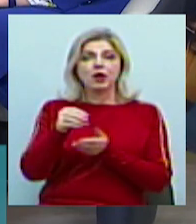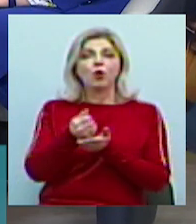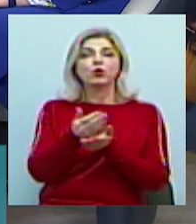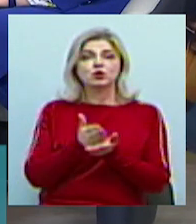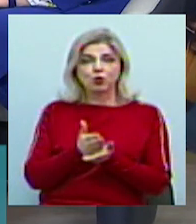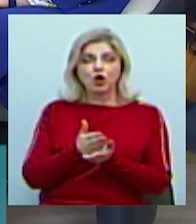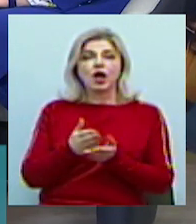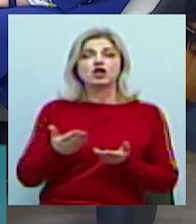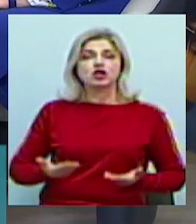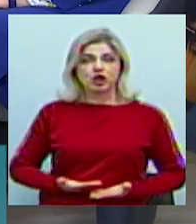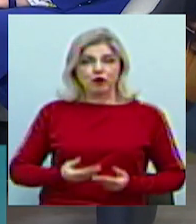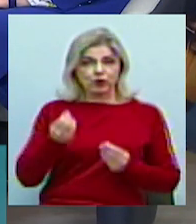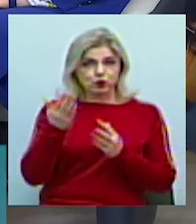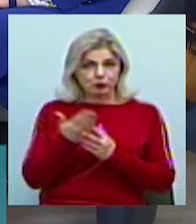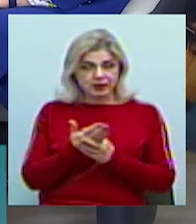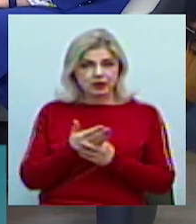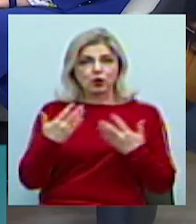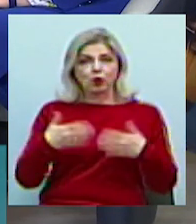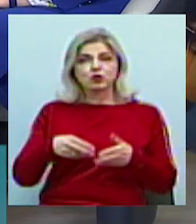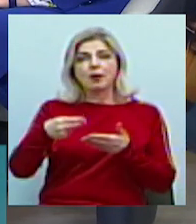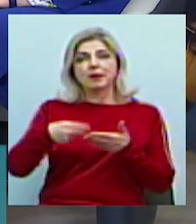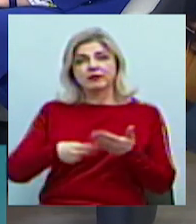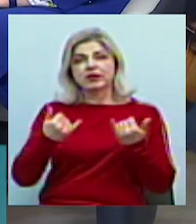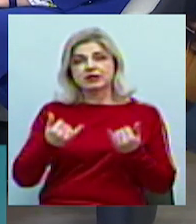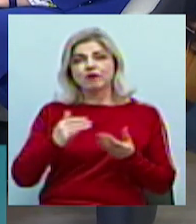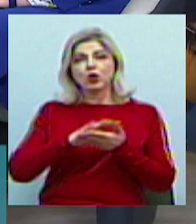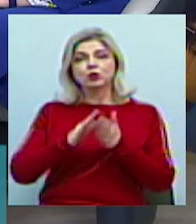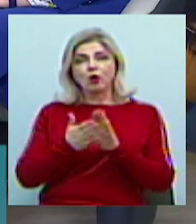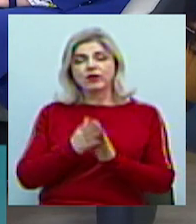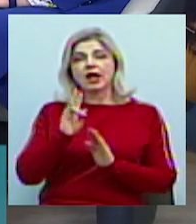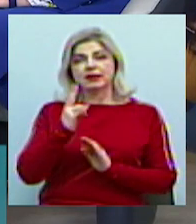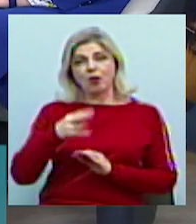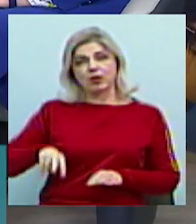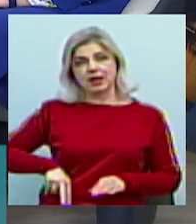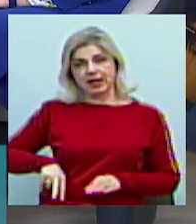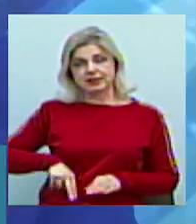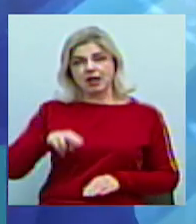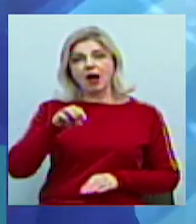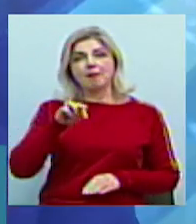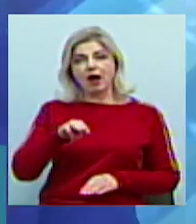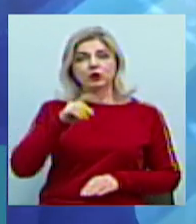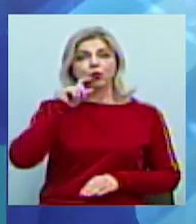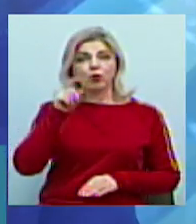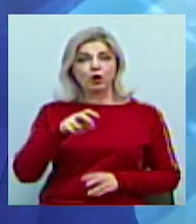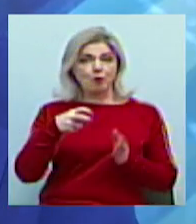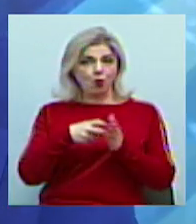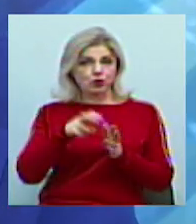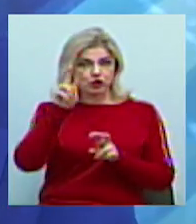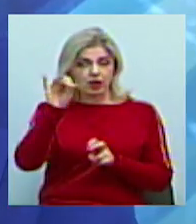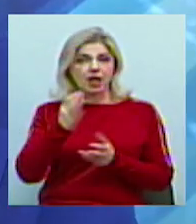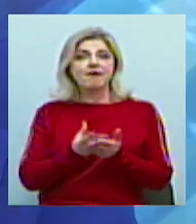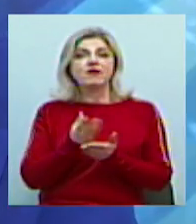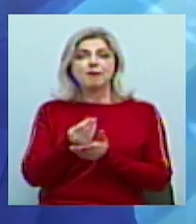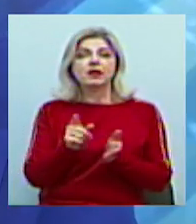субсидій додатково. Вже підписали сьогодні ми договір з Миколаївською дирекцією ПАТ «Укрпошта». І виплата пенсій